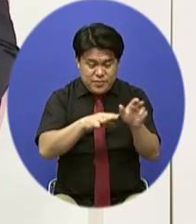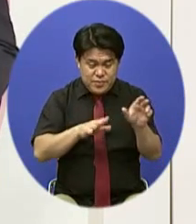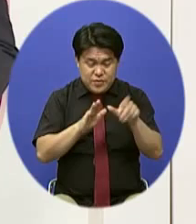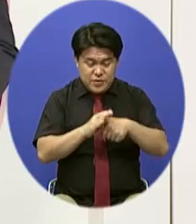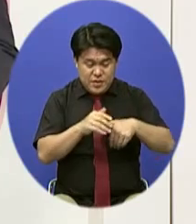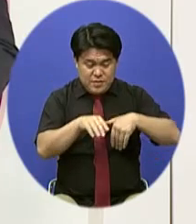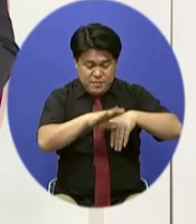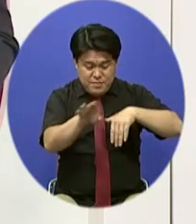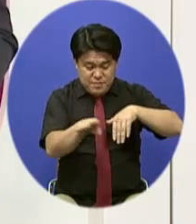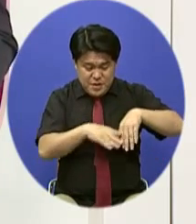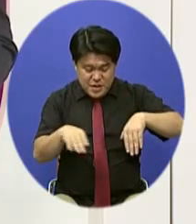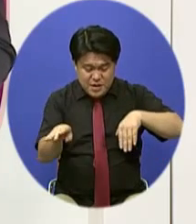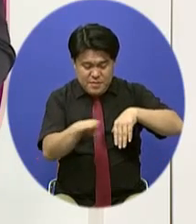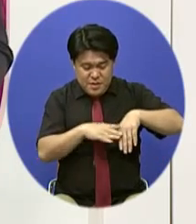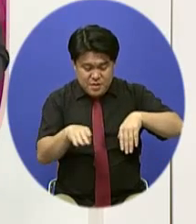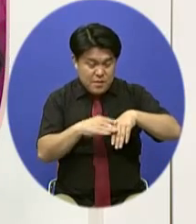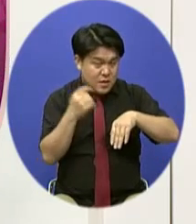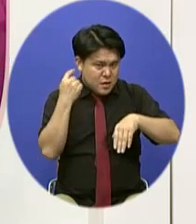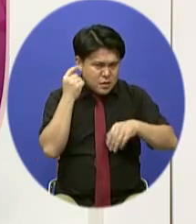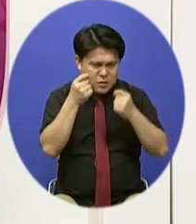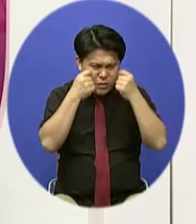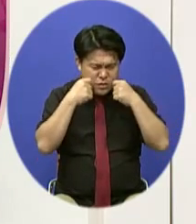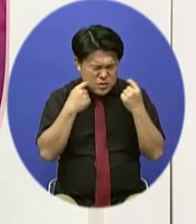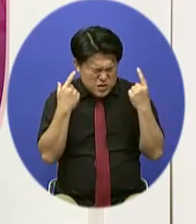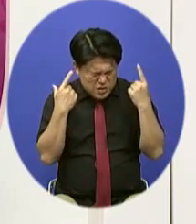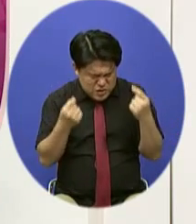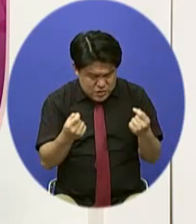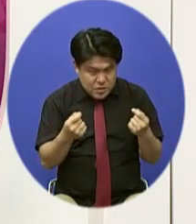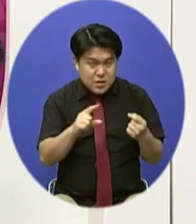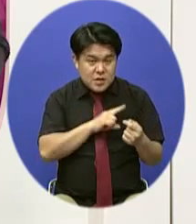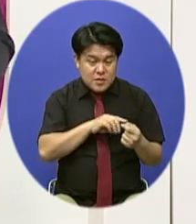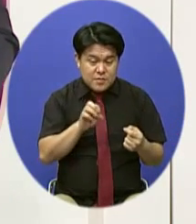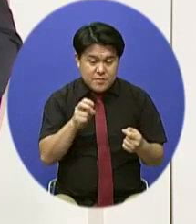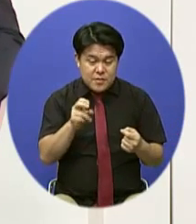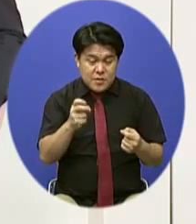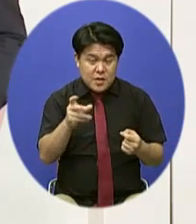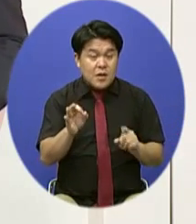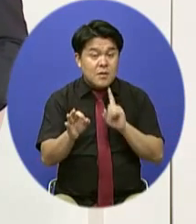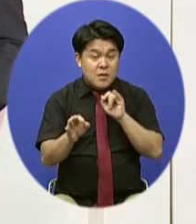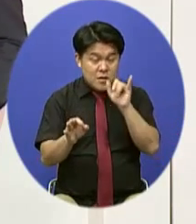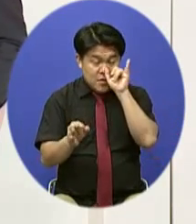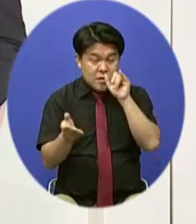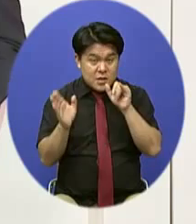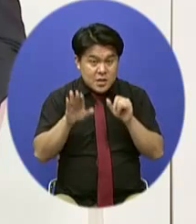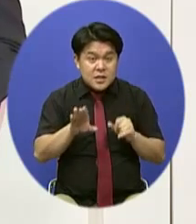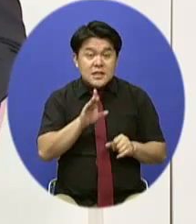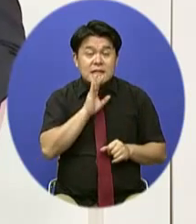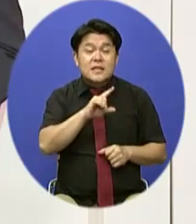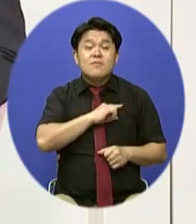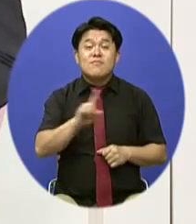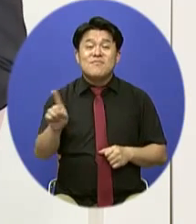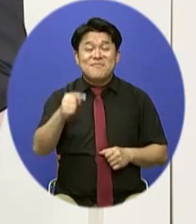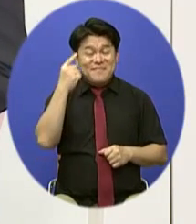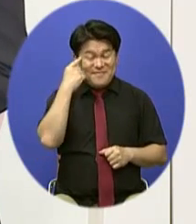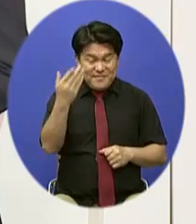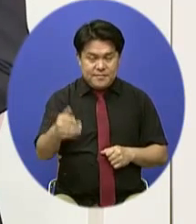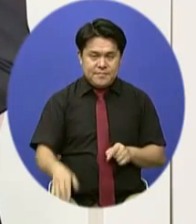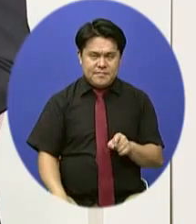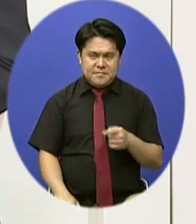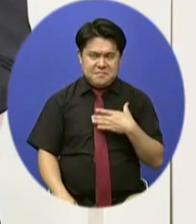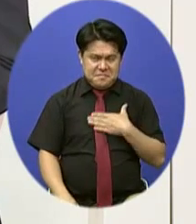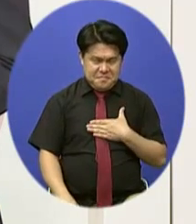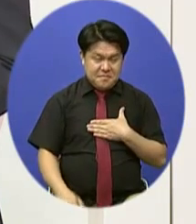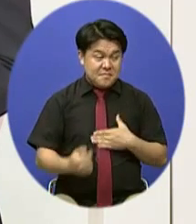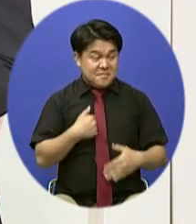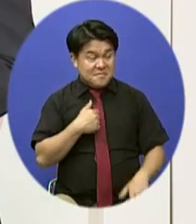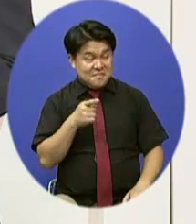같이 들림으로 명랑으로 통용하기도 하는 이곳은 어디일까요? 하는 퀴즈입니다. 난 알겠어요.